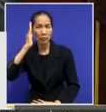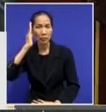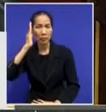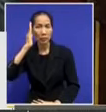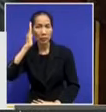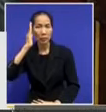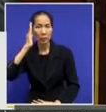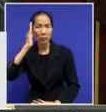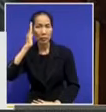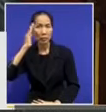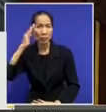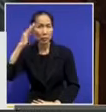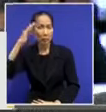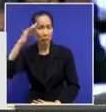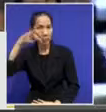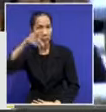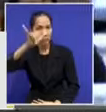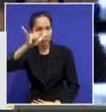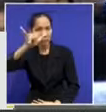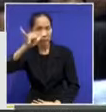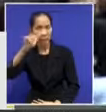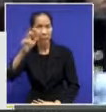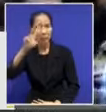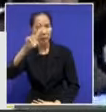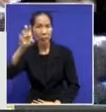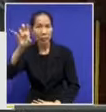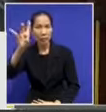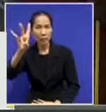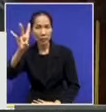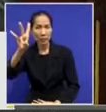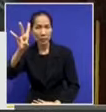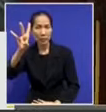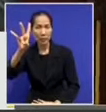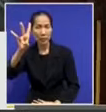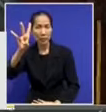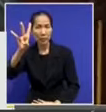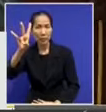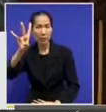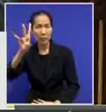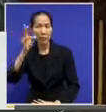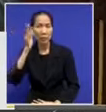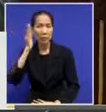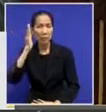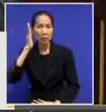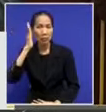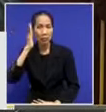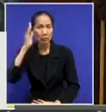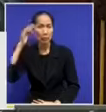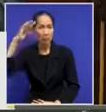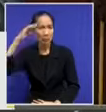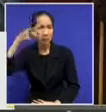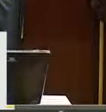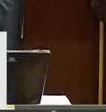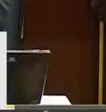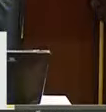ศรี พลเอกประยุทธ์จันทร์โอชาครับ 207นายทวิรัตน์รัตนเศรษฐ์ พลเอกประยุทธ์